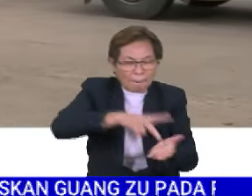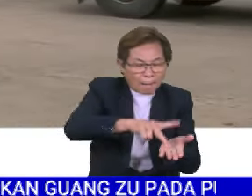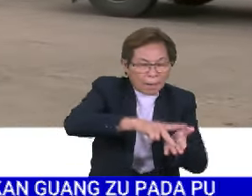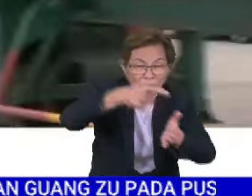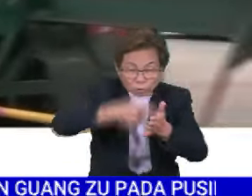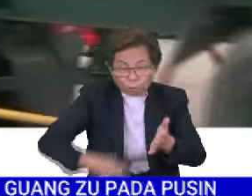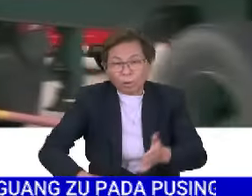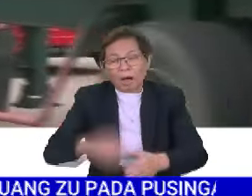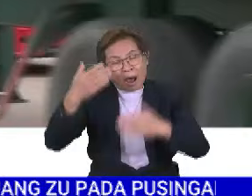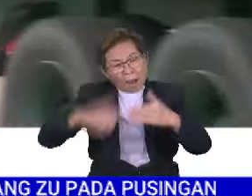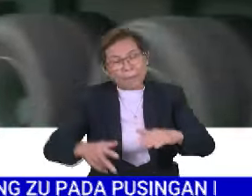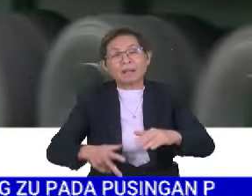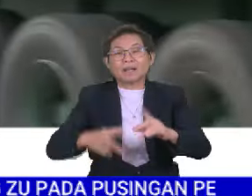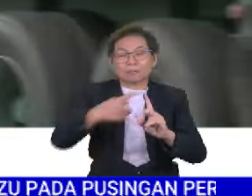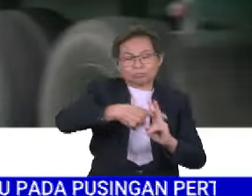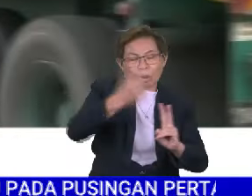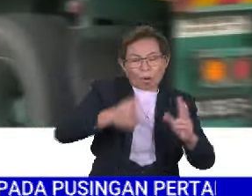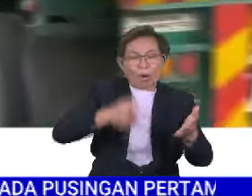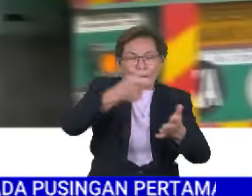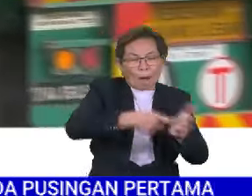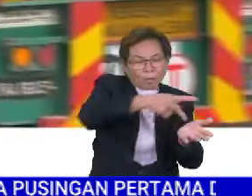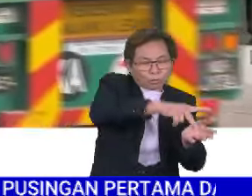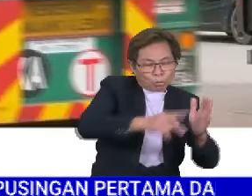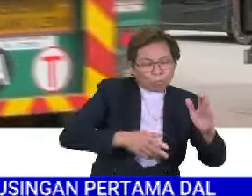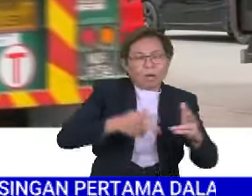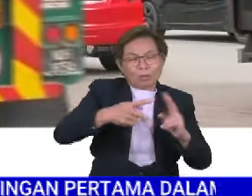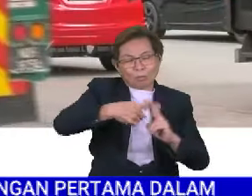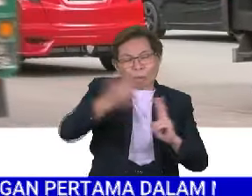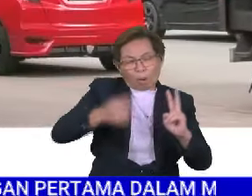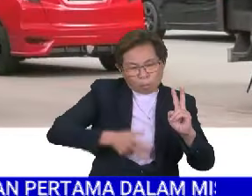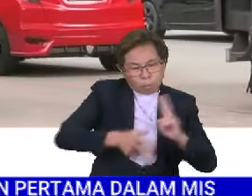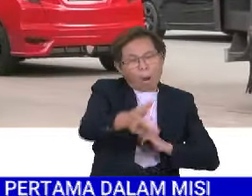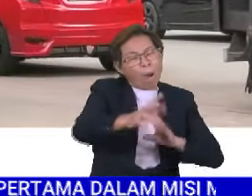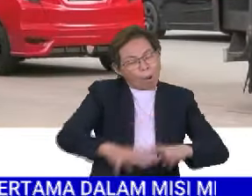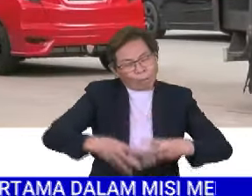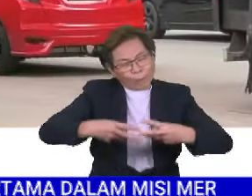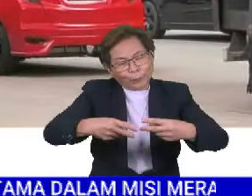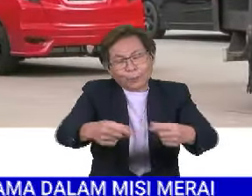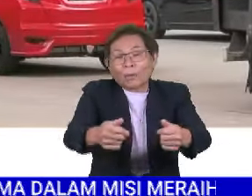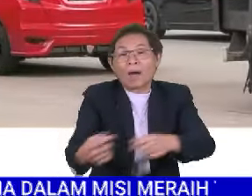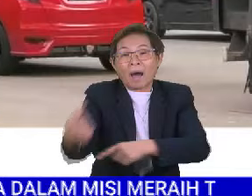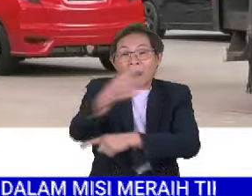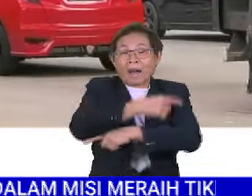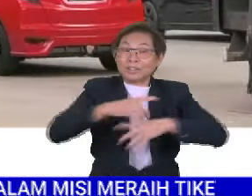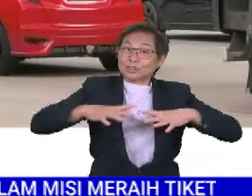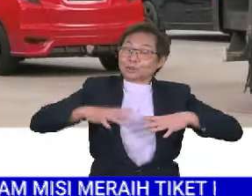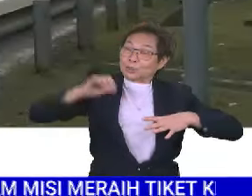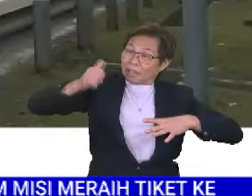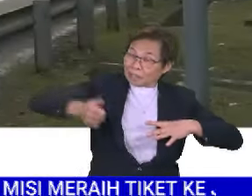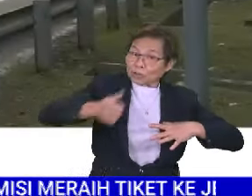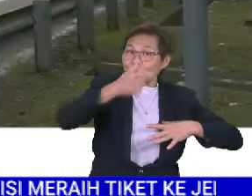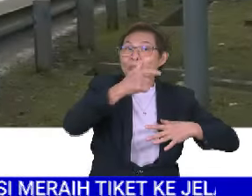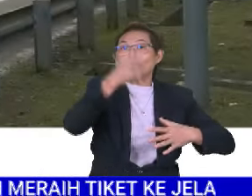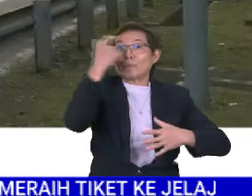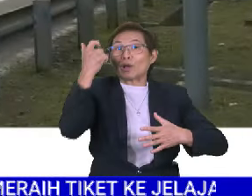Namun sebaik sahaja melepasi tol, aliran trafik kembali lancar. Memandangkan hari pelepasan am bermula esok menjelang pilihan